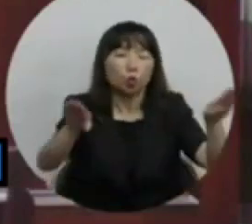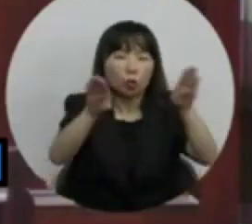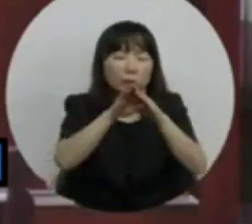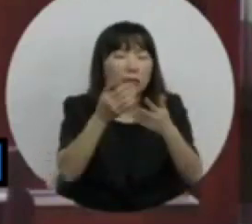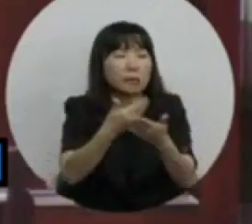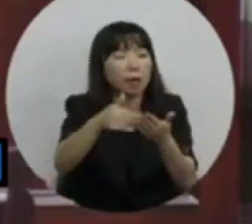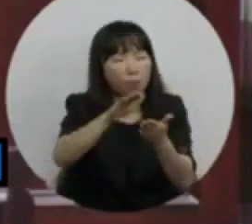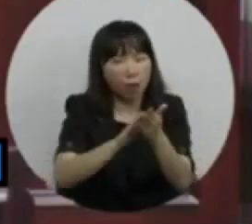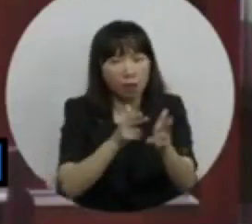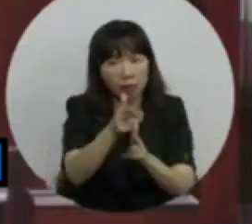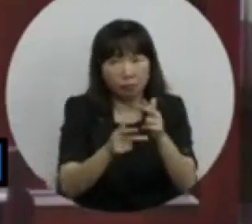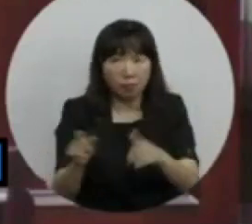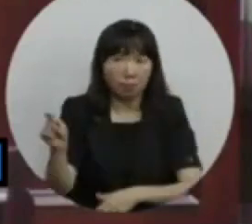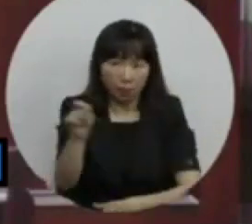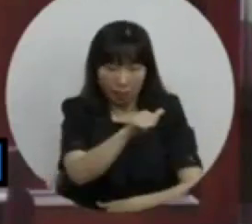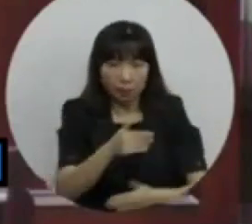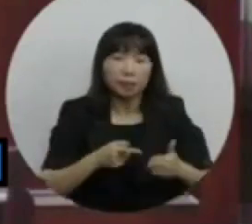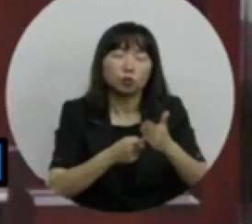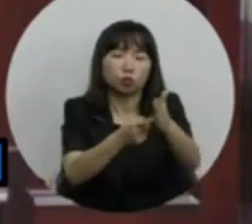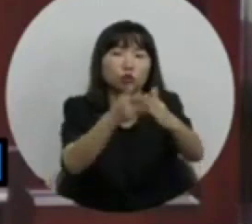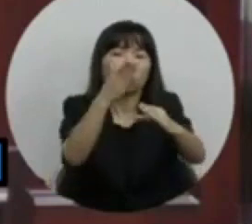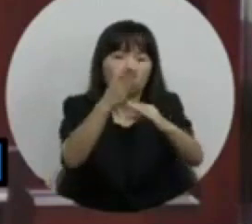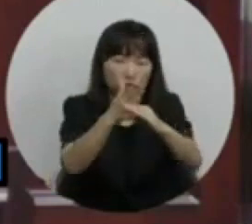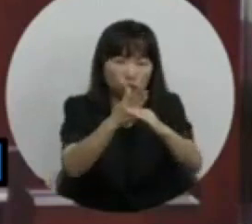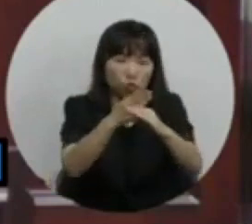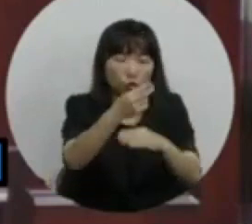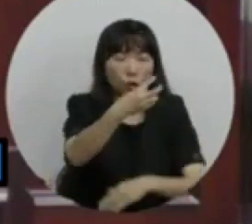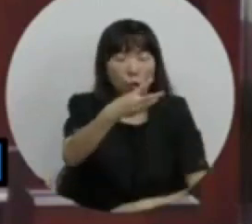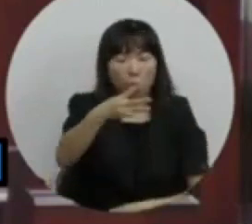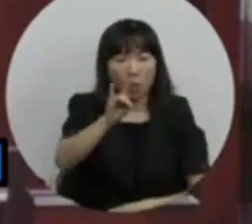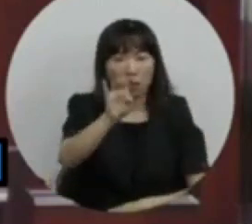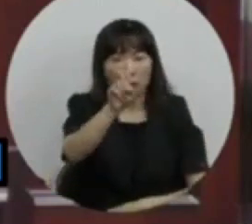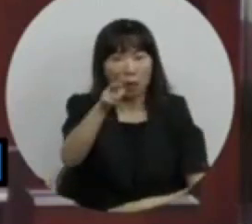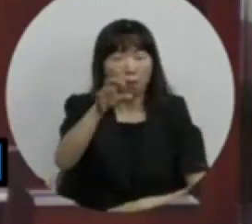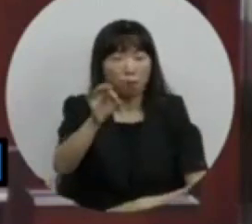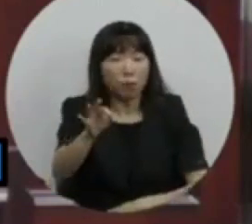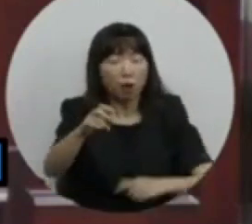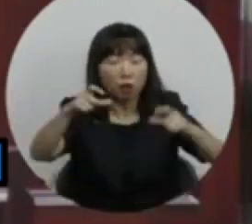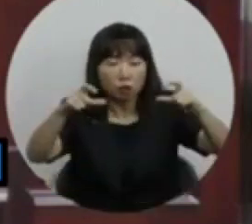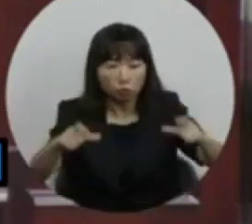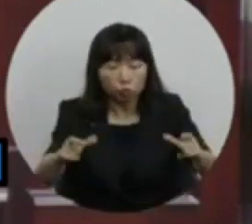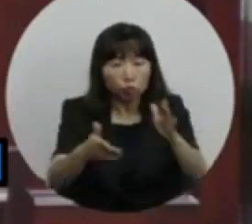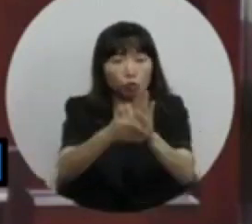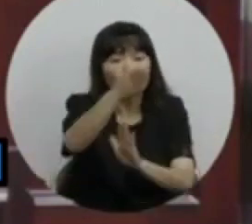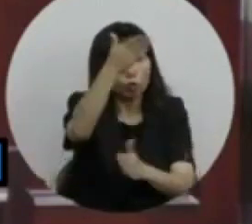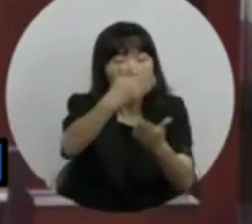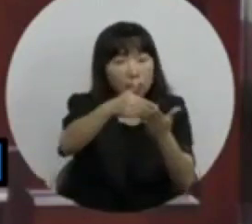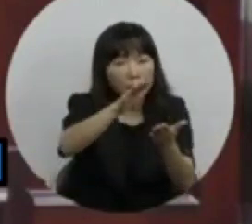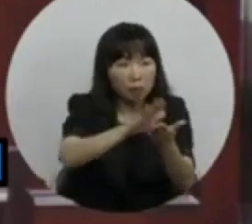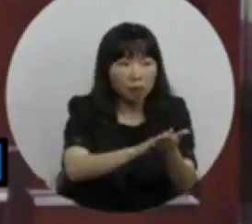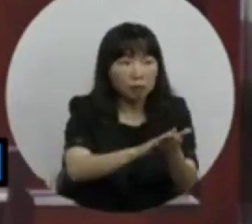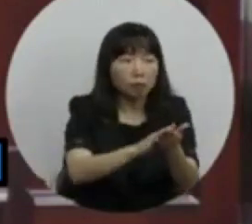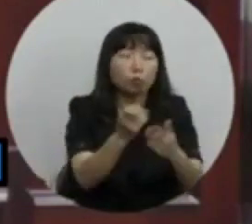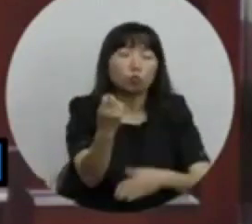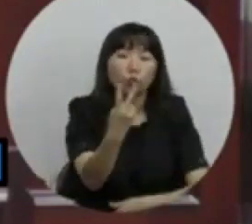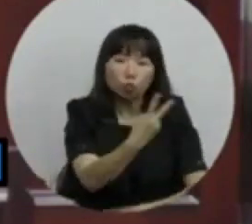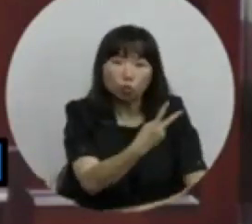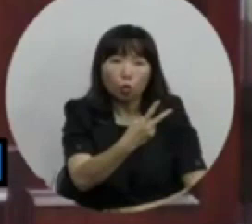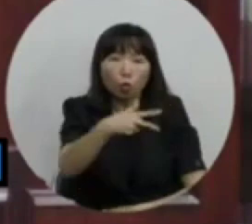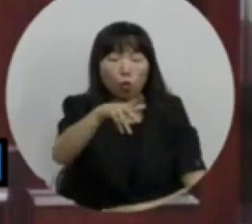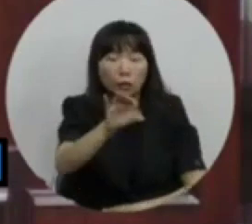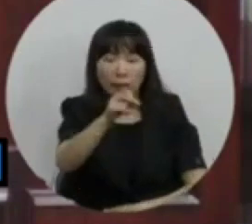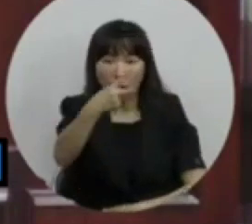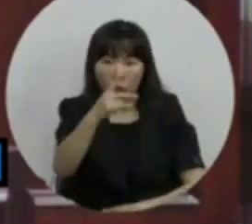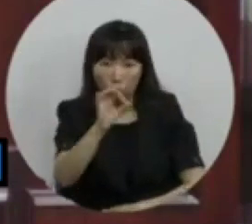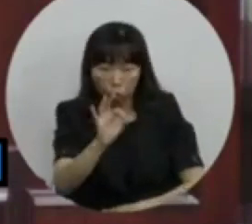추진하고 있습니다. 이미 완공된 태평지구 도시개발사업 이외에 현암1지구,